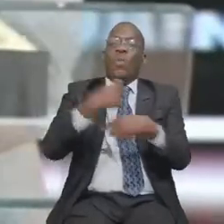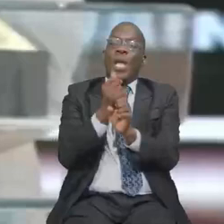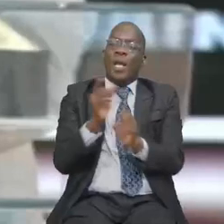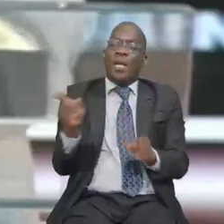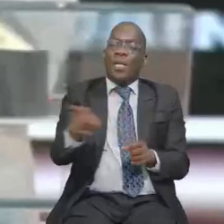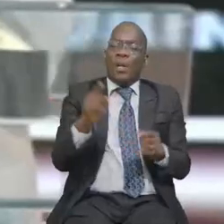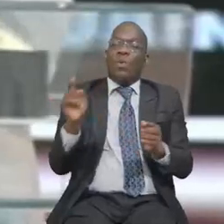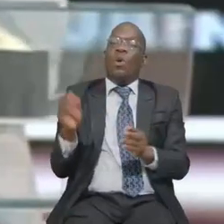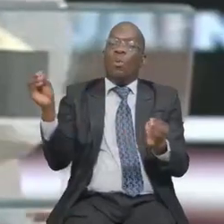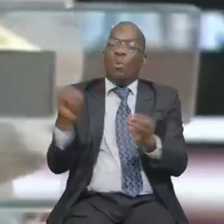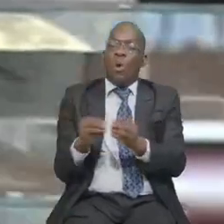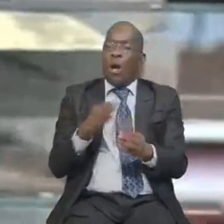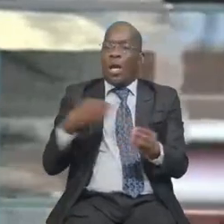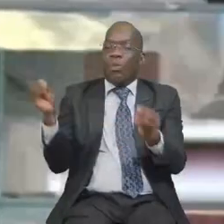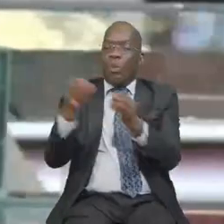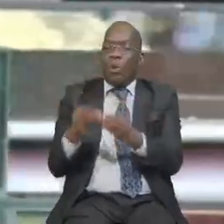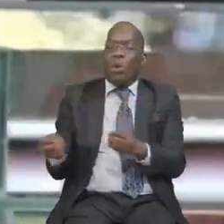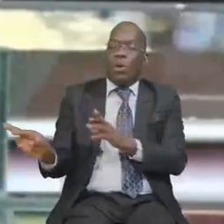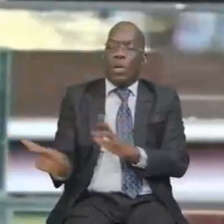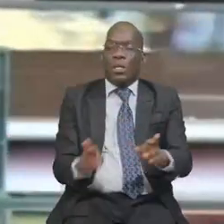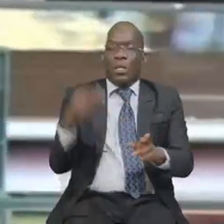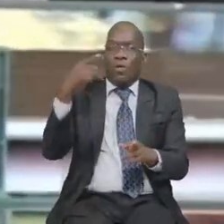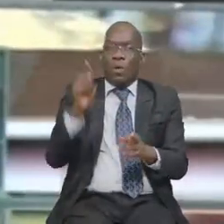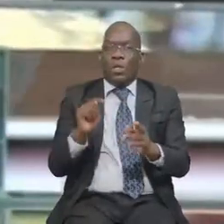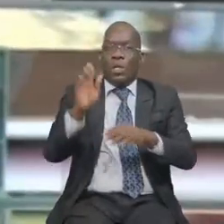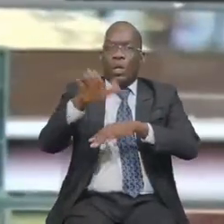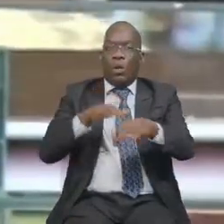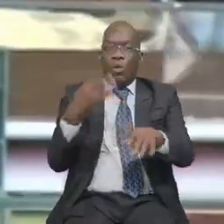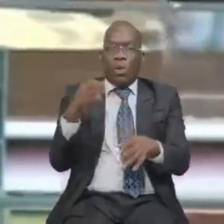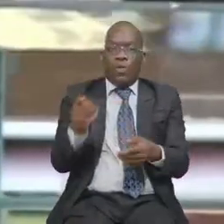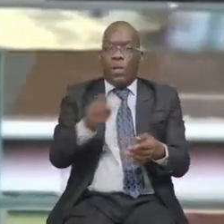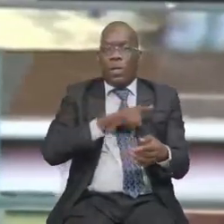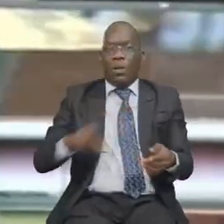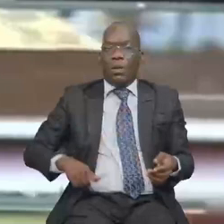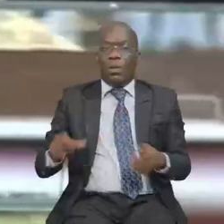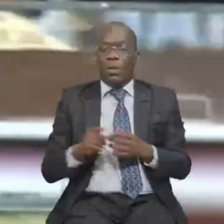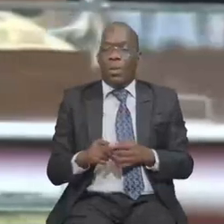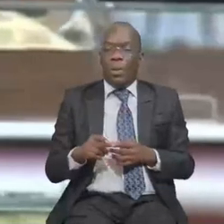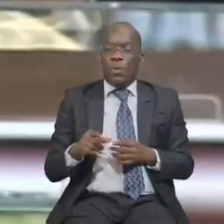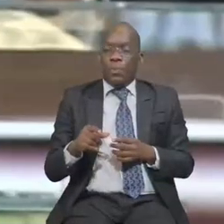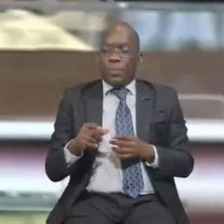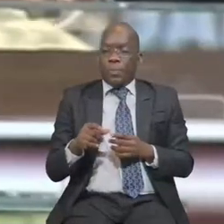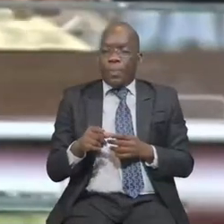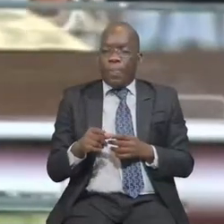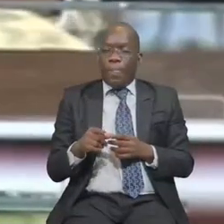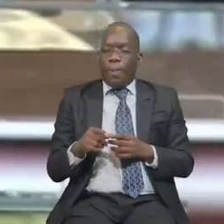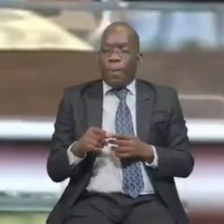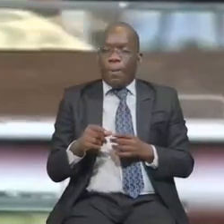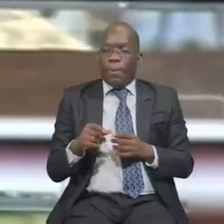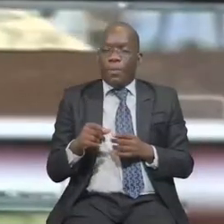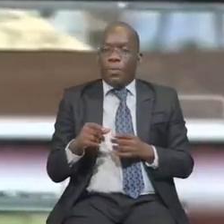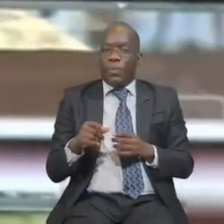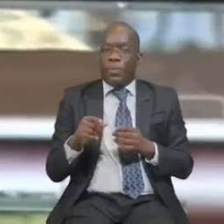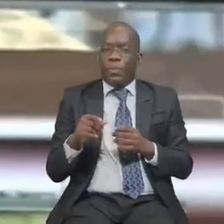prêts pour le retour du Seigneur. Voyons Apocalypse chapitre 19.